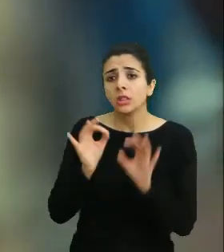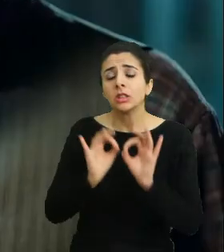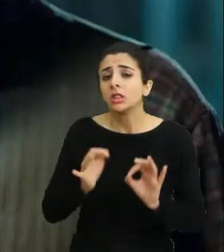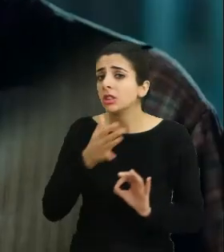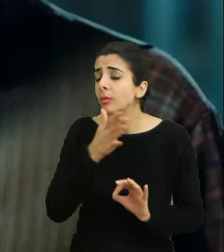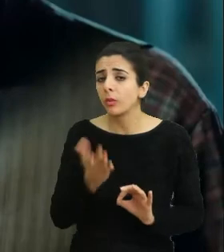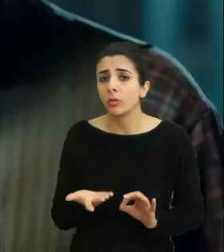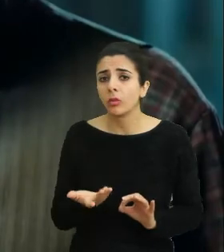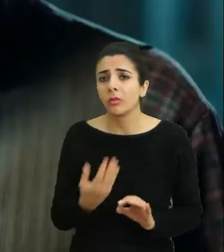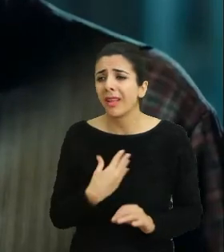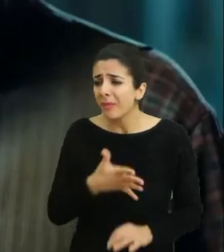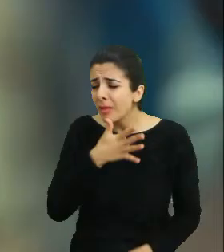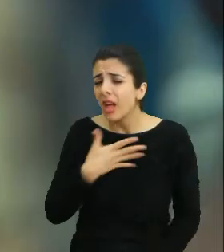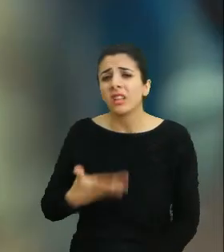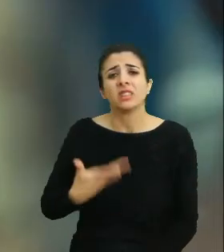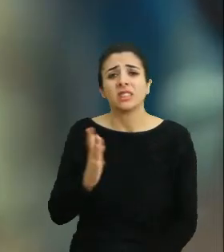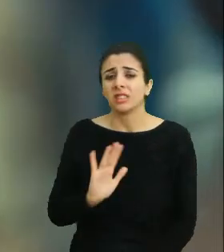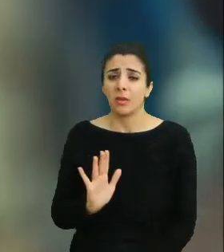bilmiyorum. Bilmek de istemiyorum.